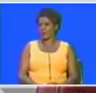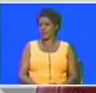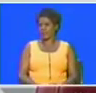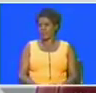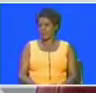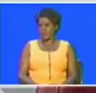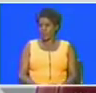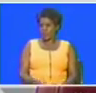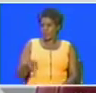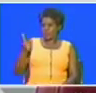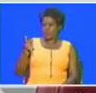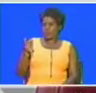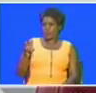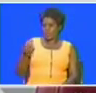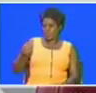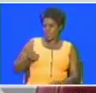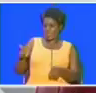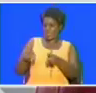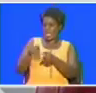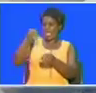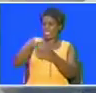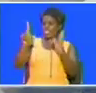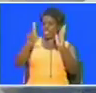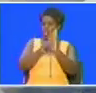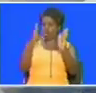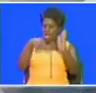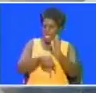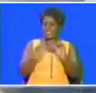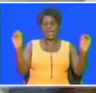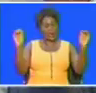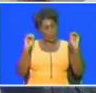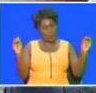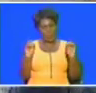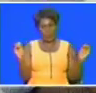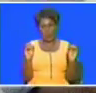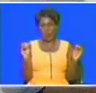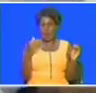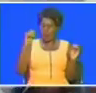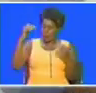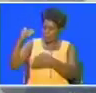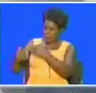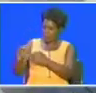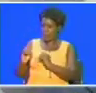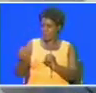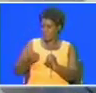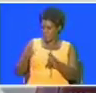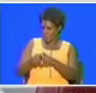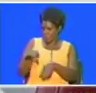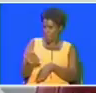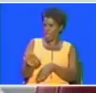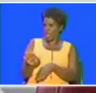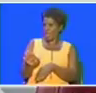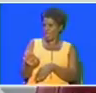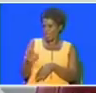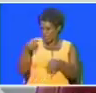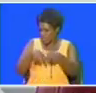bedroom. Wifi yafai kuja kwa bedroom yako, kuja kwa bedroom yako kufanya nini? Mm. Bedroom yako ni yako na mume wako. Lazima uweke ile mipaka. Na dada yako kama wewe sabiki. Yo